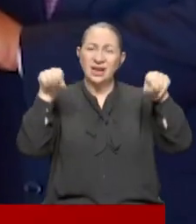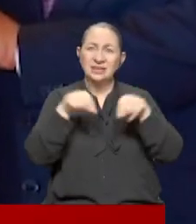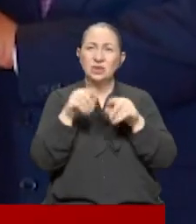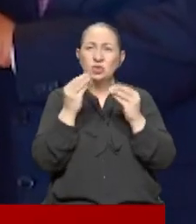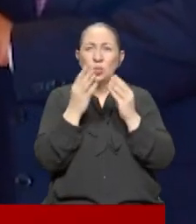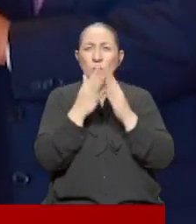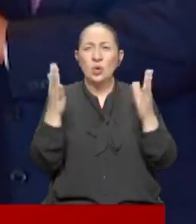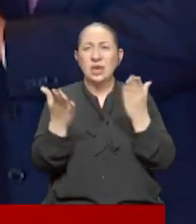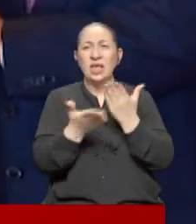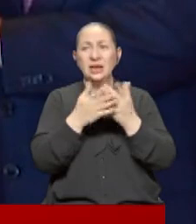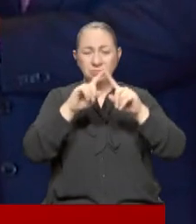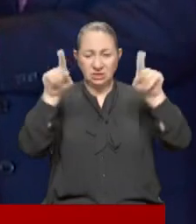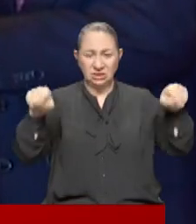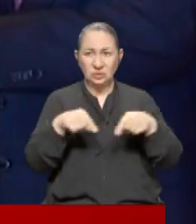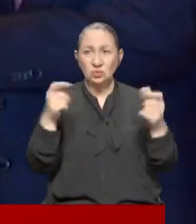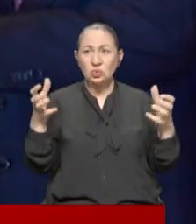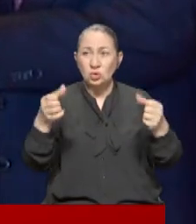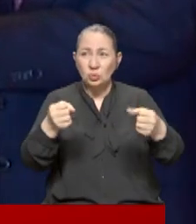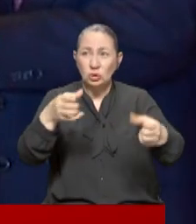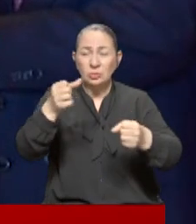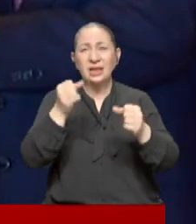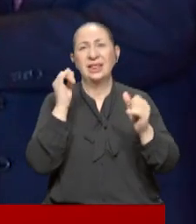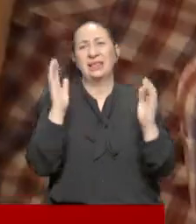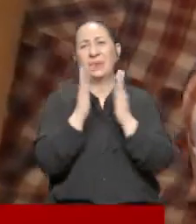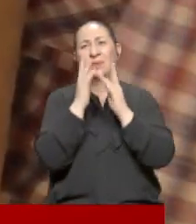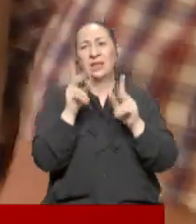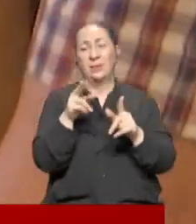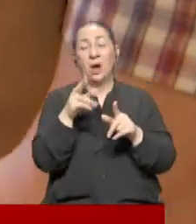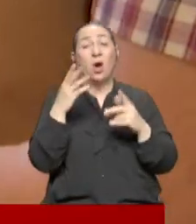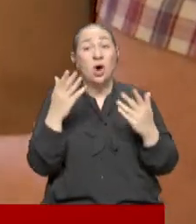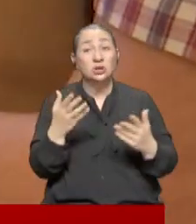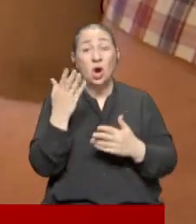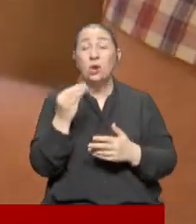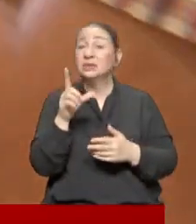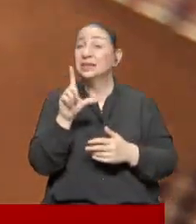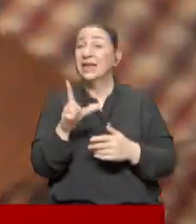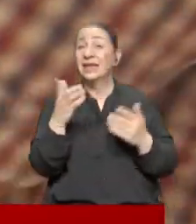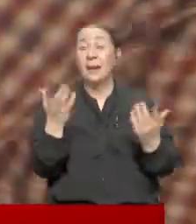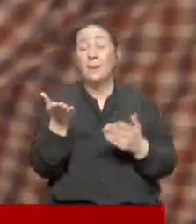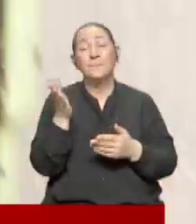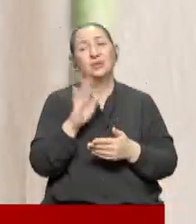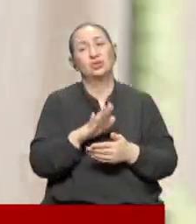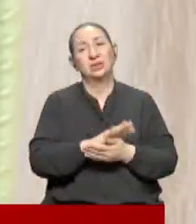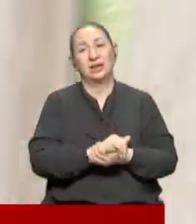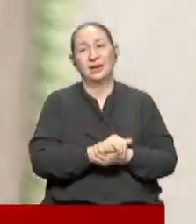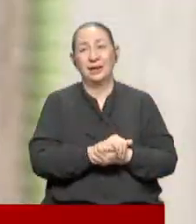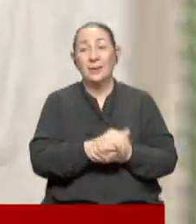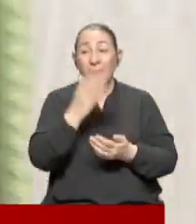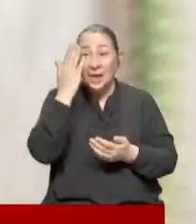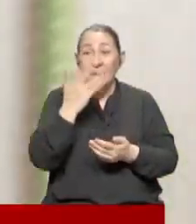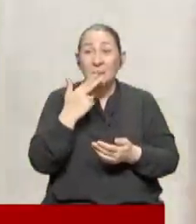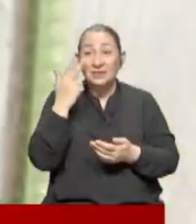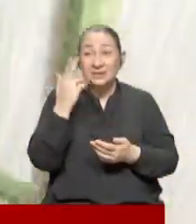karesinde büyük bir yardım çekini tutma çabası da tepki toplayacak gibi Oysa olması gereken başka ayrı kaba